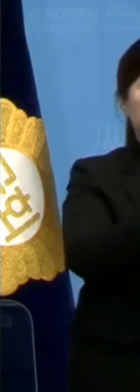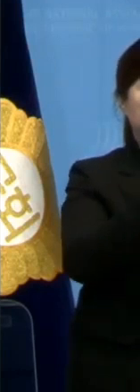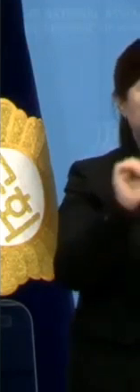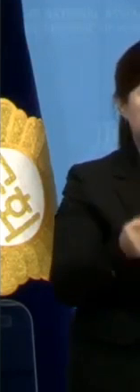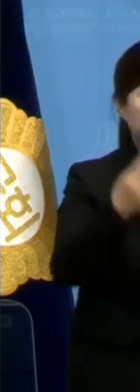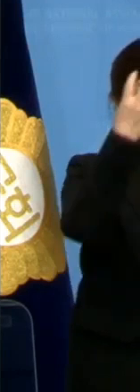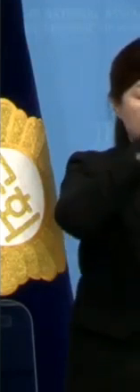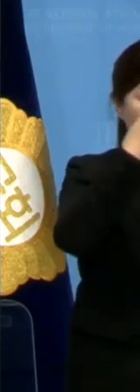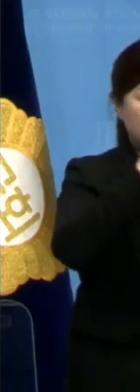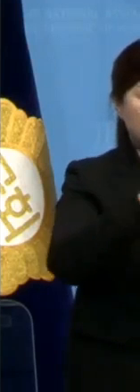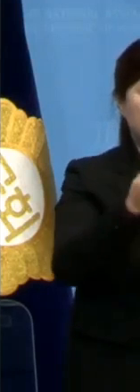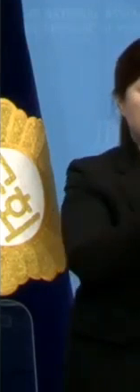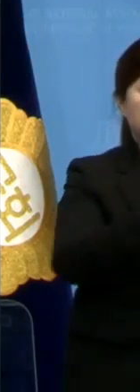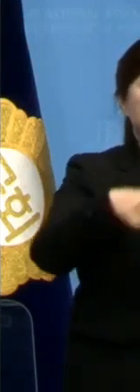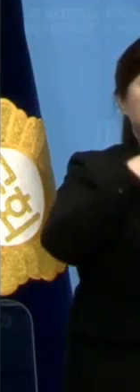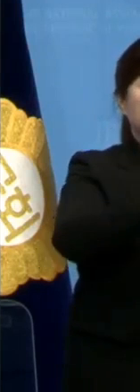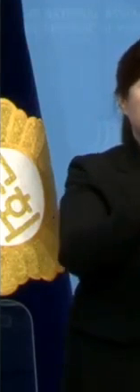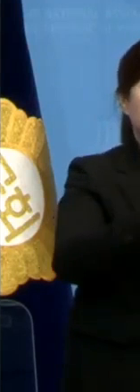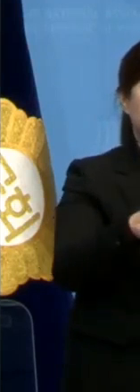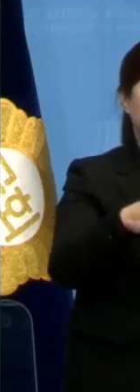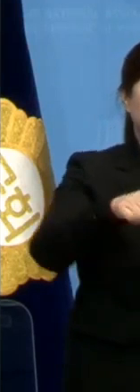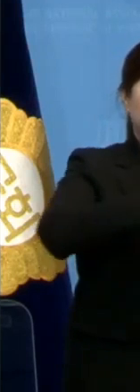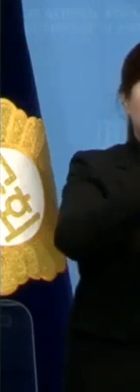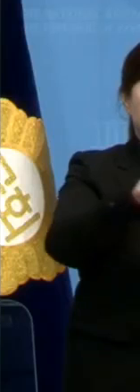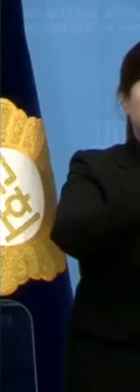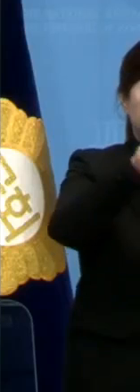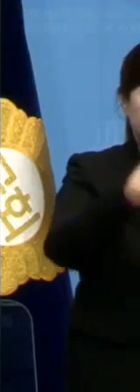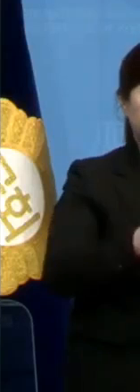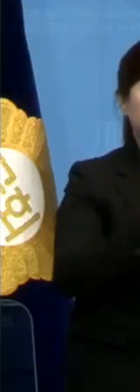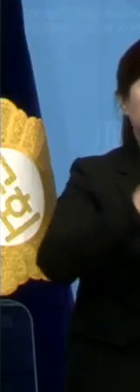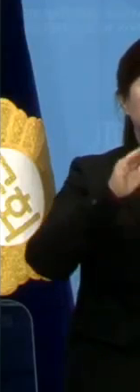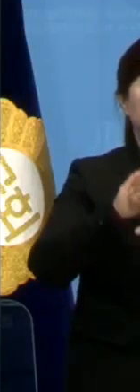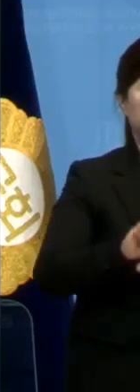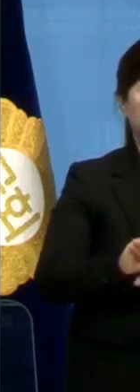역학조사 인력 교육 및 운영 시스템을 구축하겠습니다.